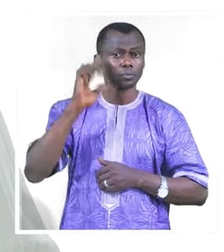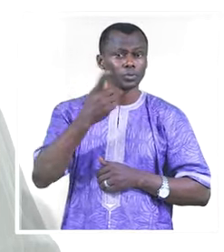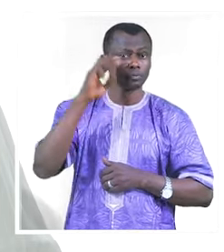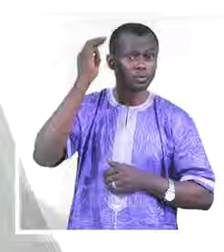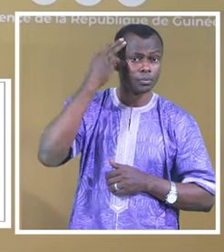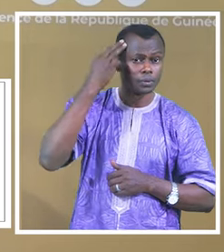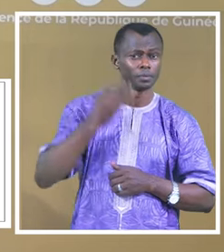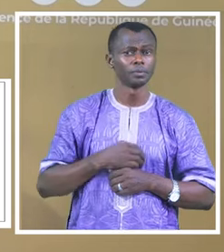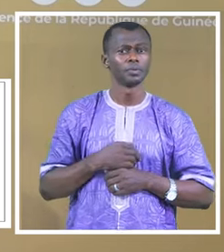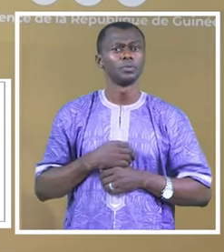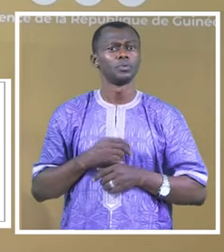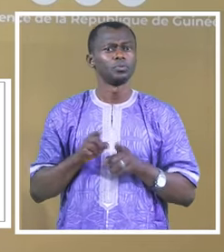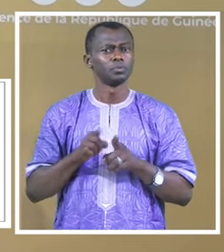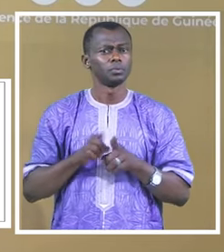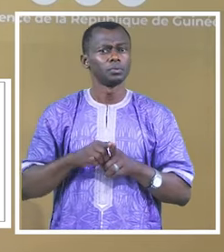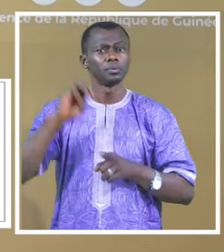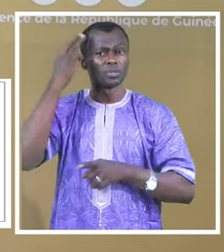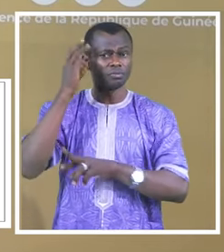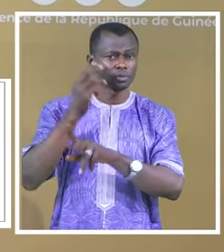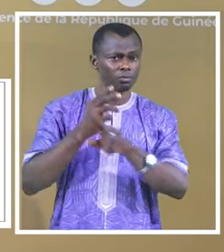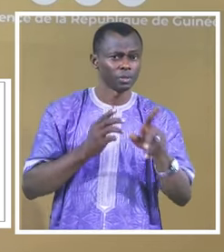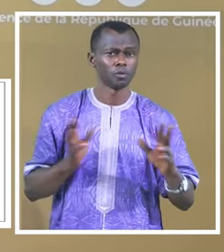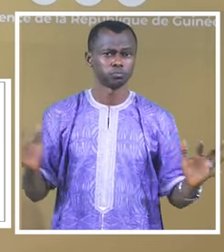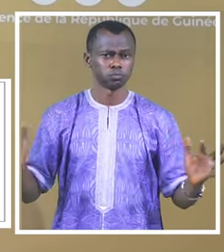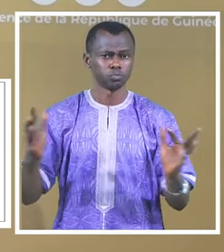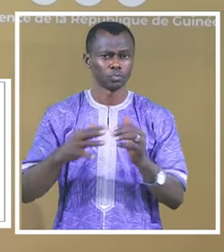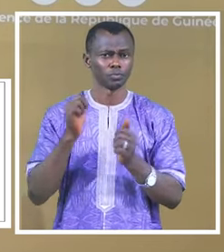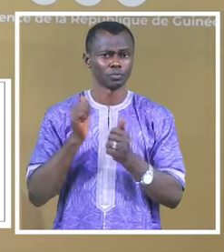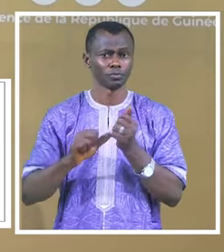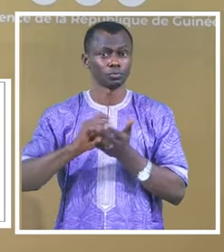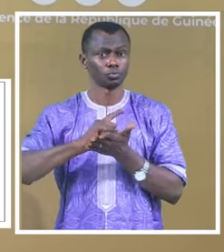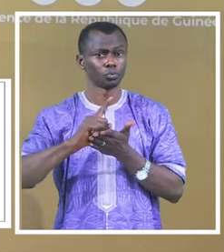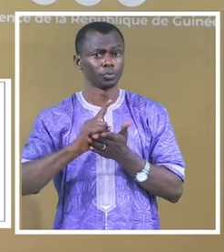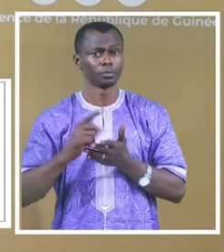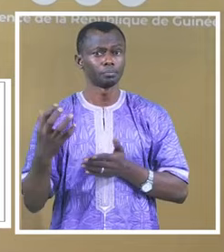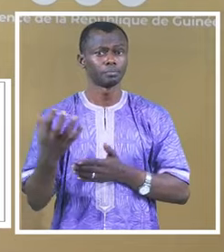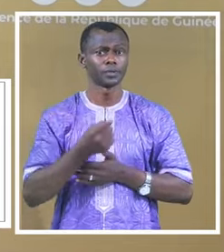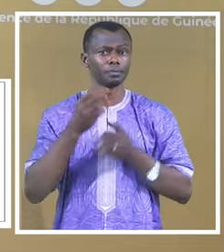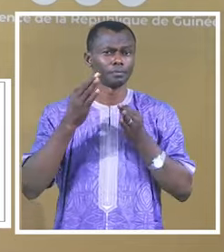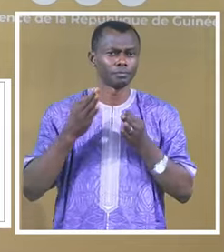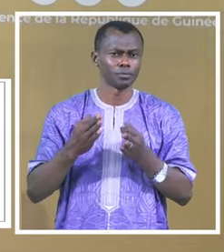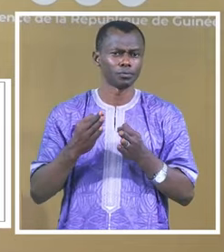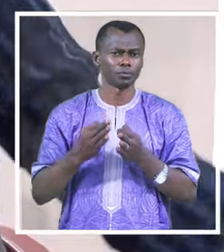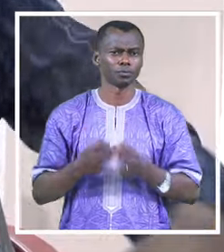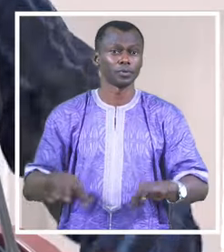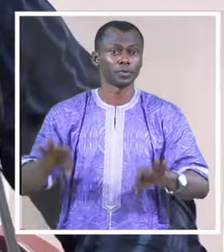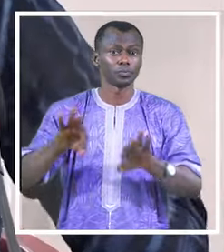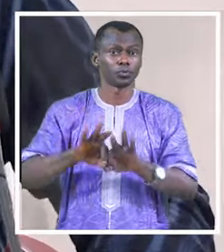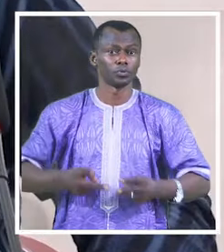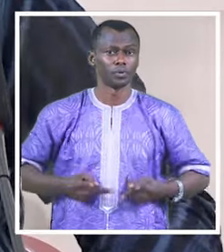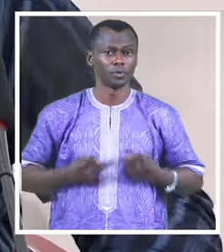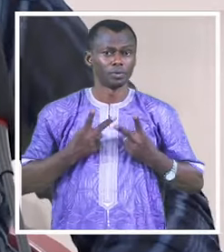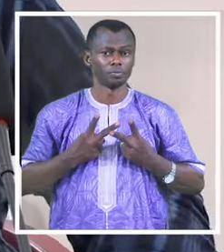la réussite du lancement du 4e forum de l'étudiant guinéen. Ensuite, il a porté son message sur 4